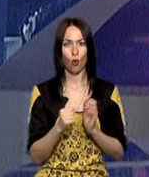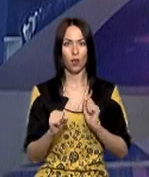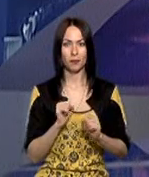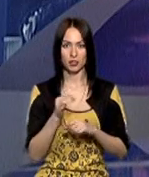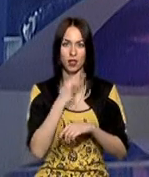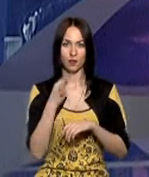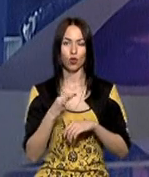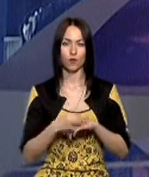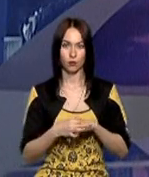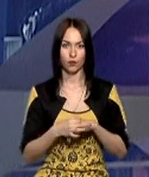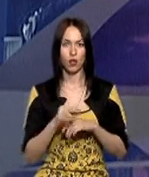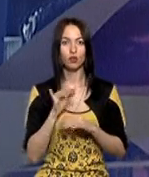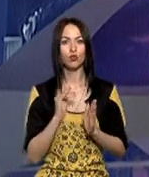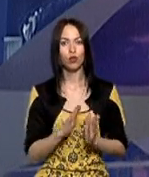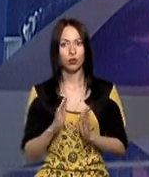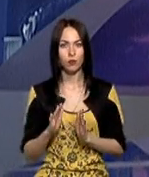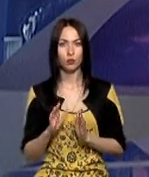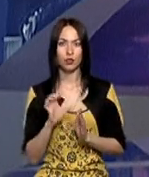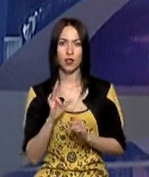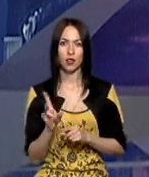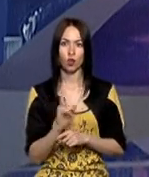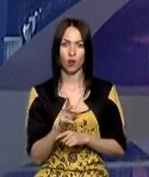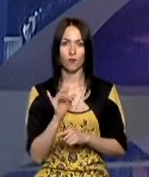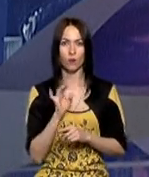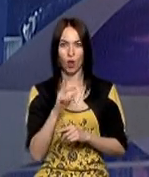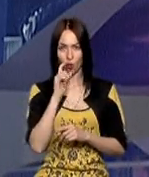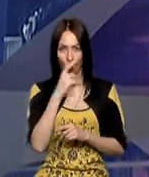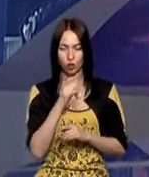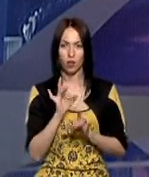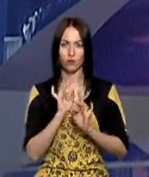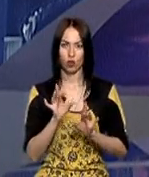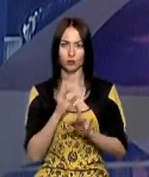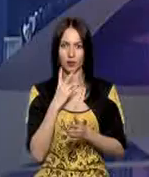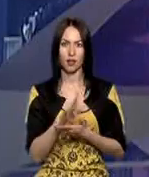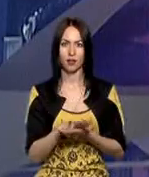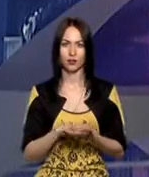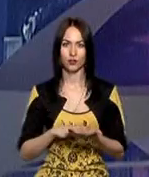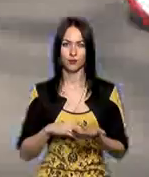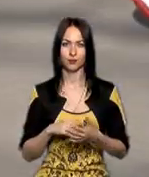адміністративної відповідальності. Чи дотримуються санітарних норм у парку Горького, розповість Світлана Стаценко.